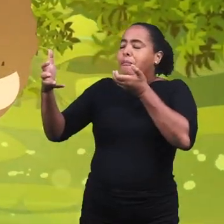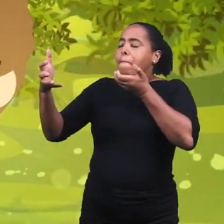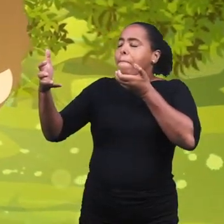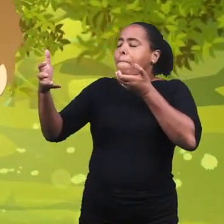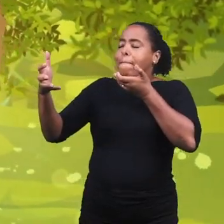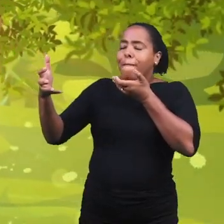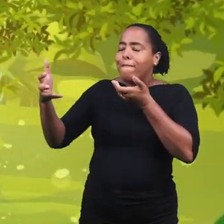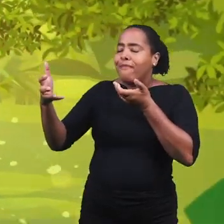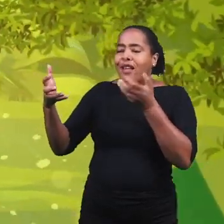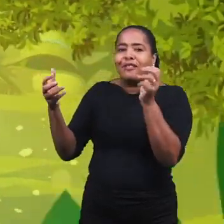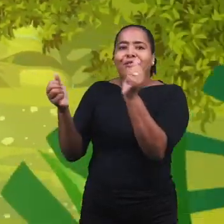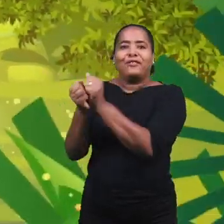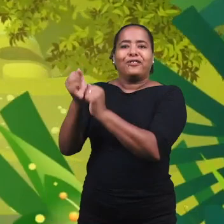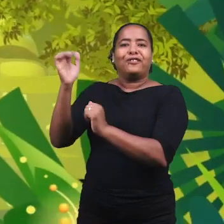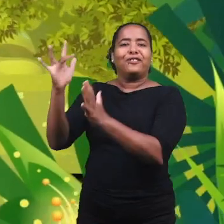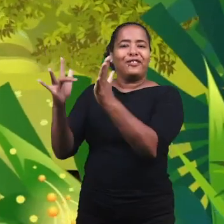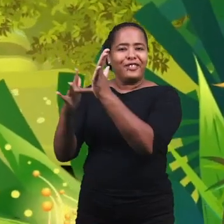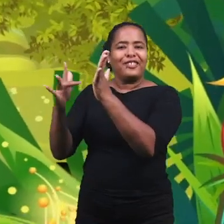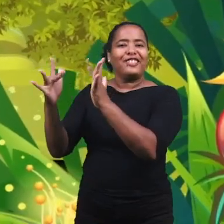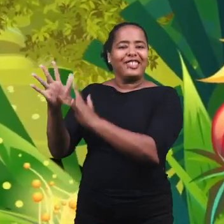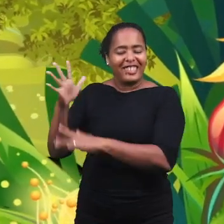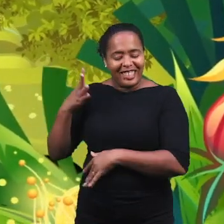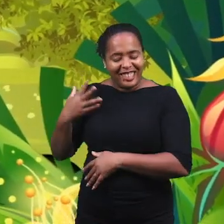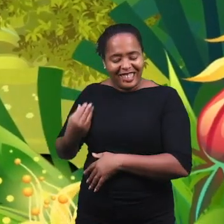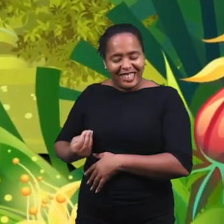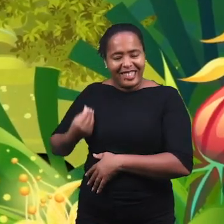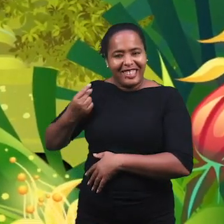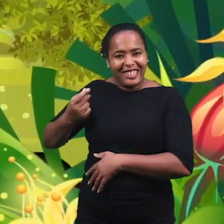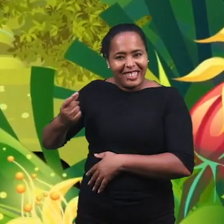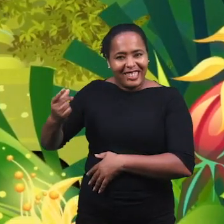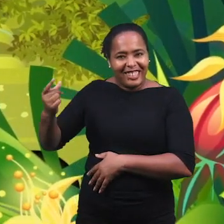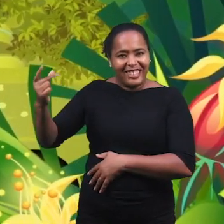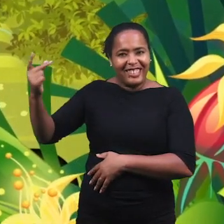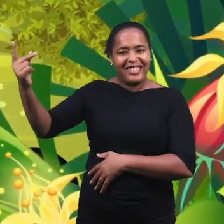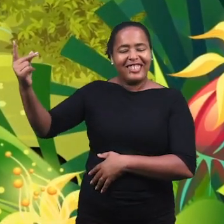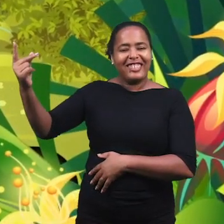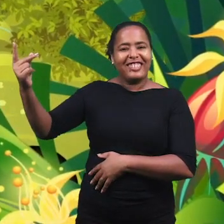С Иисусом вечно буду жить.